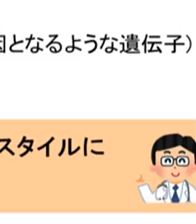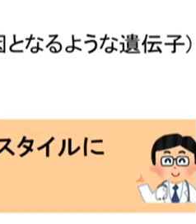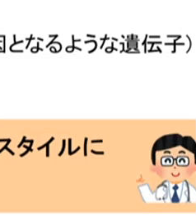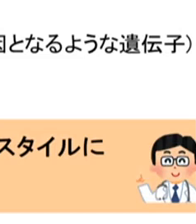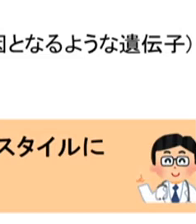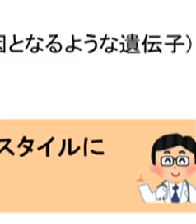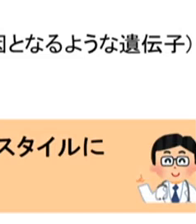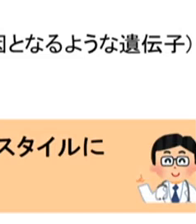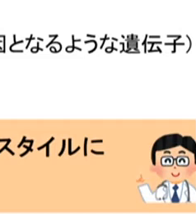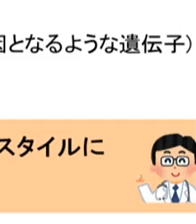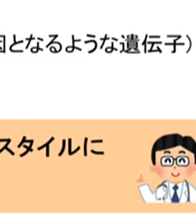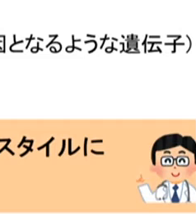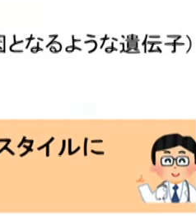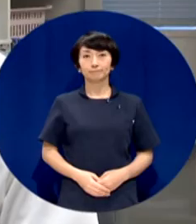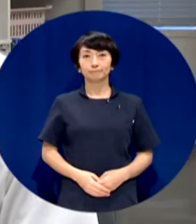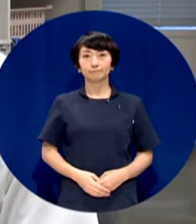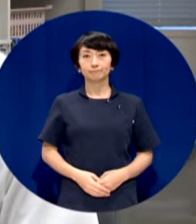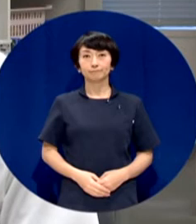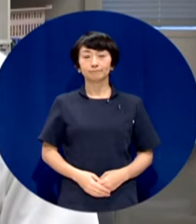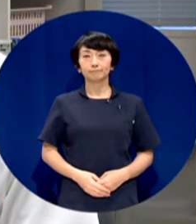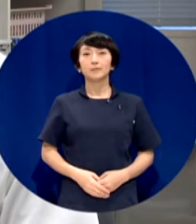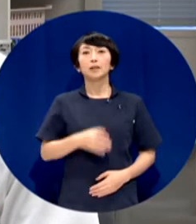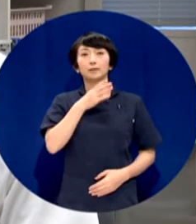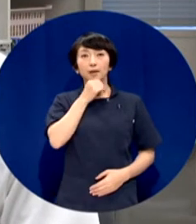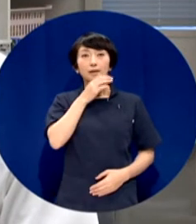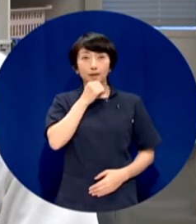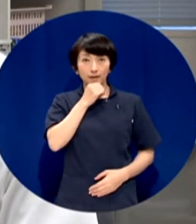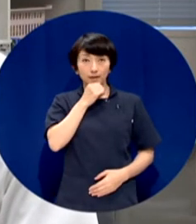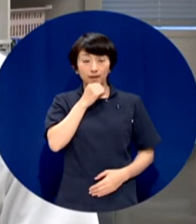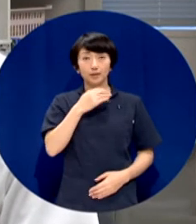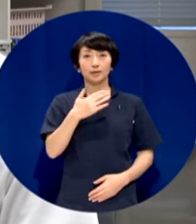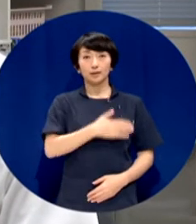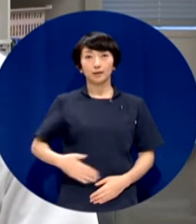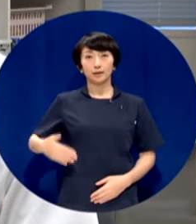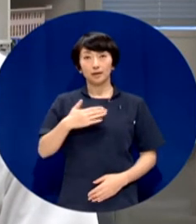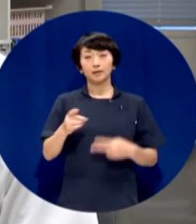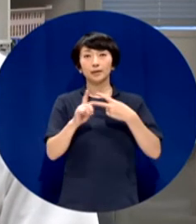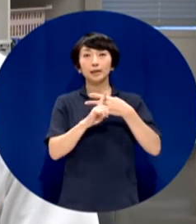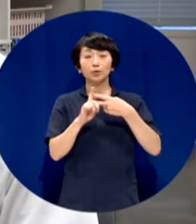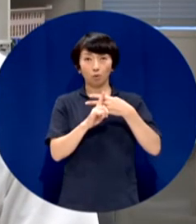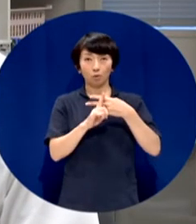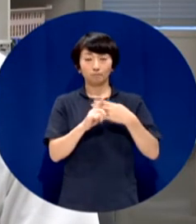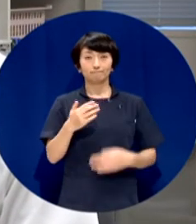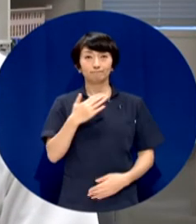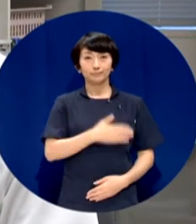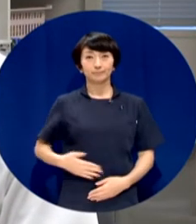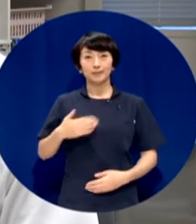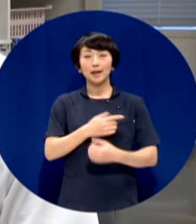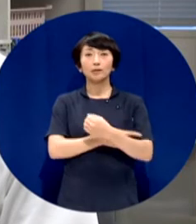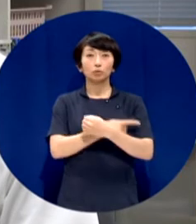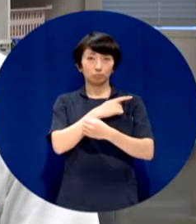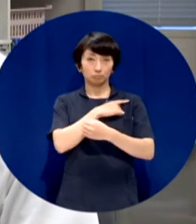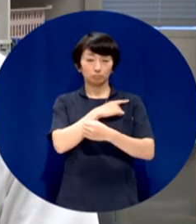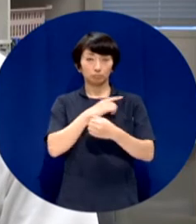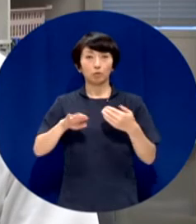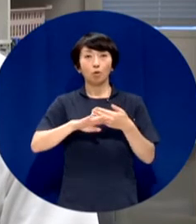行うようになっています。年齢、内臓の機能を含めた体力、ど